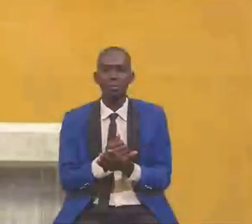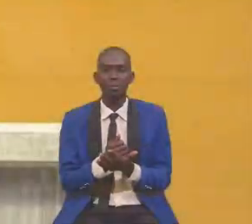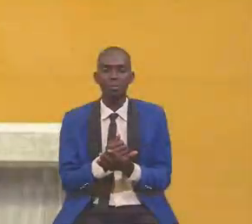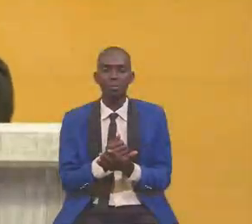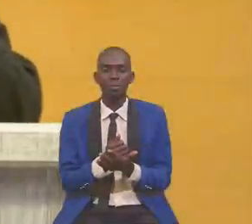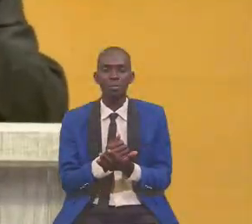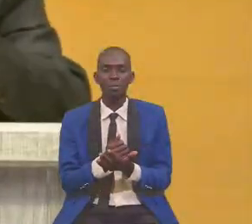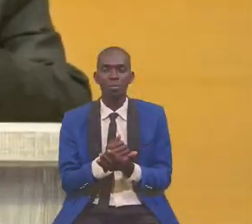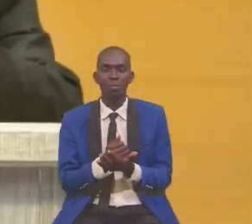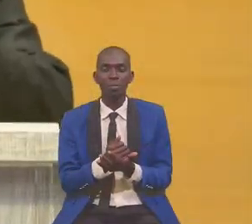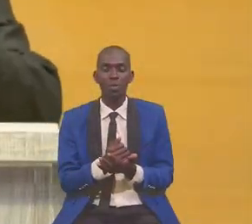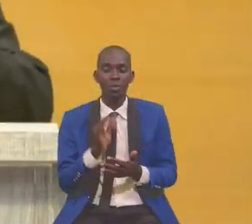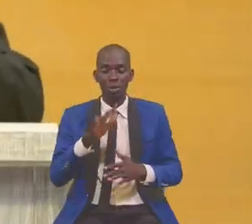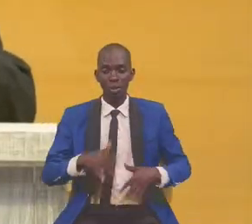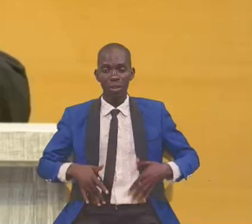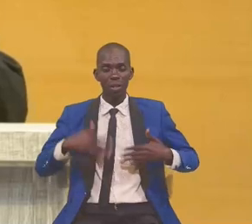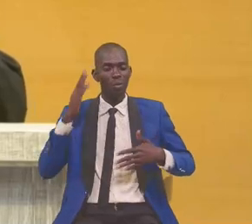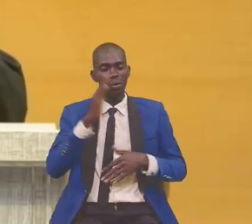Alors, ta vie ne sera plus la même.